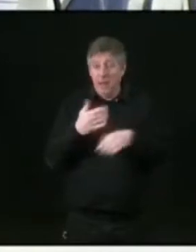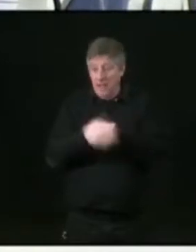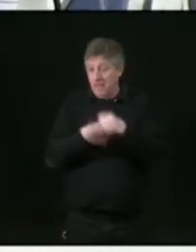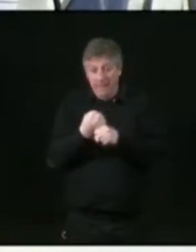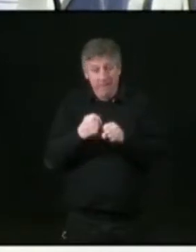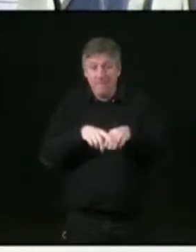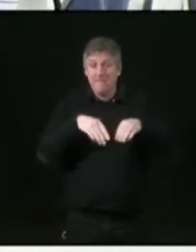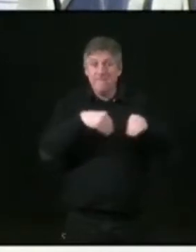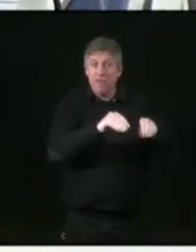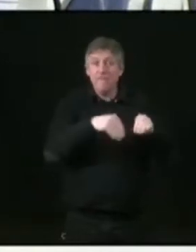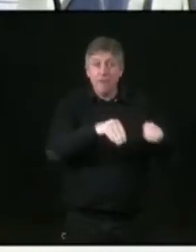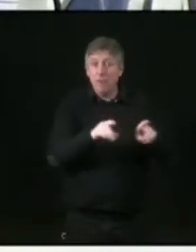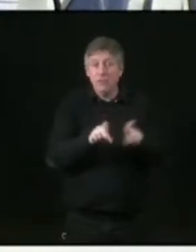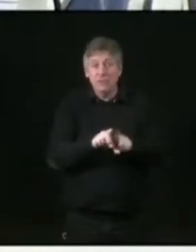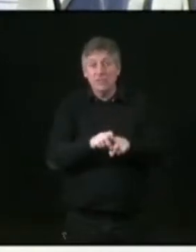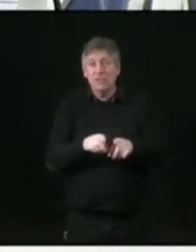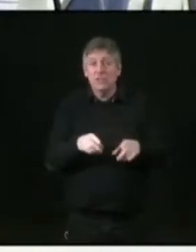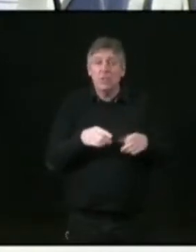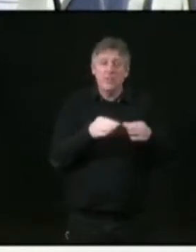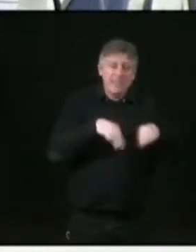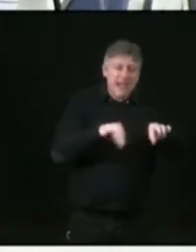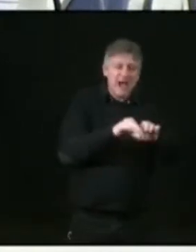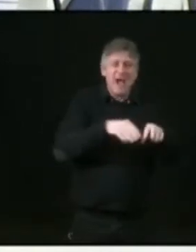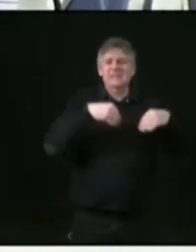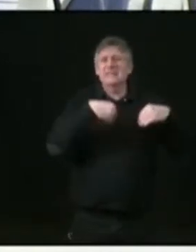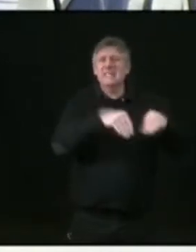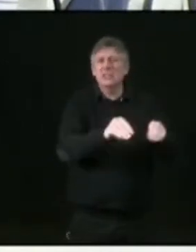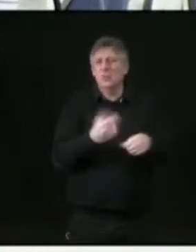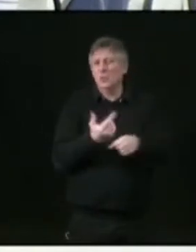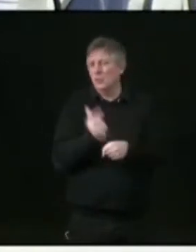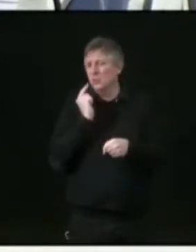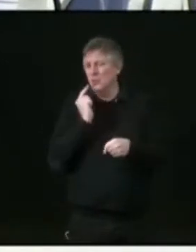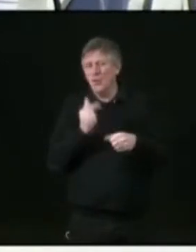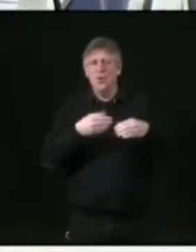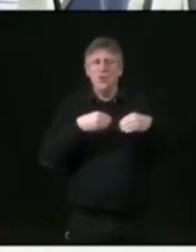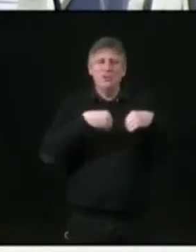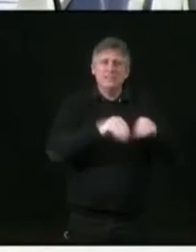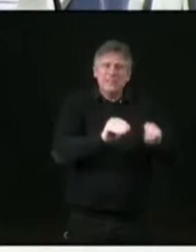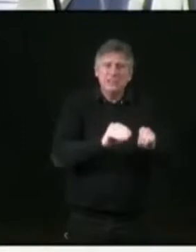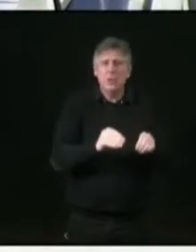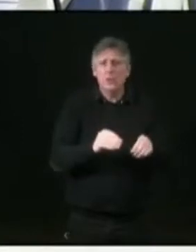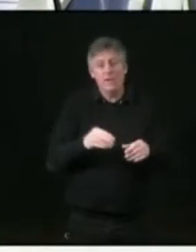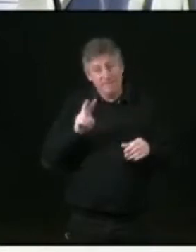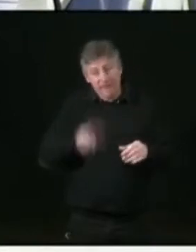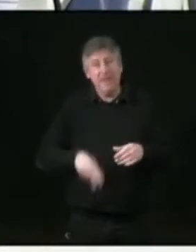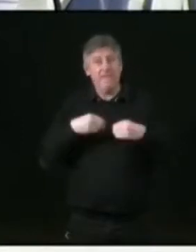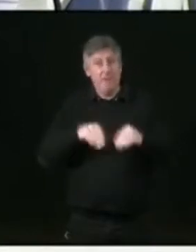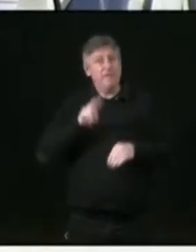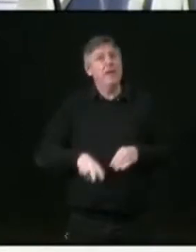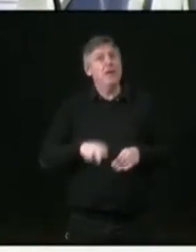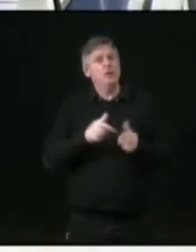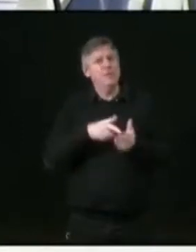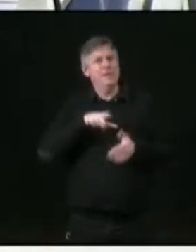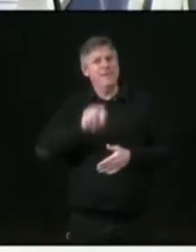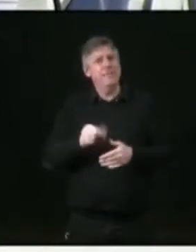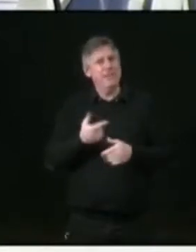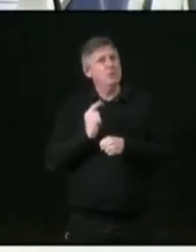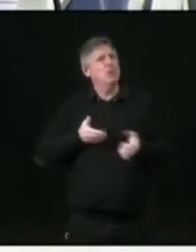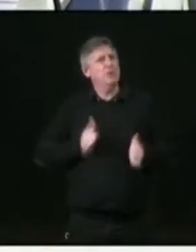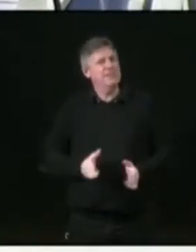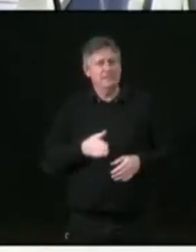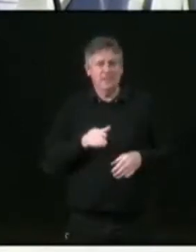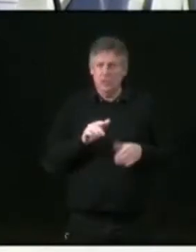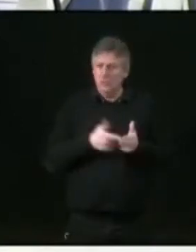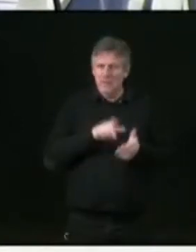Donc il y a des sessions de terrain qui ont été décidées il y a 2 ans, seulement réalisées en 2020. Et puis il